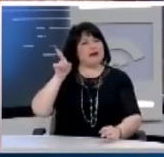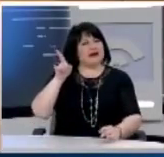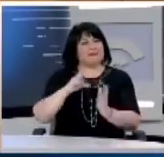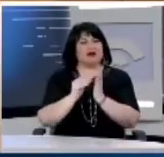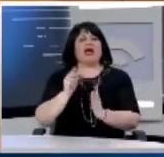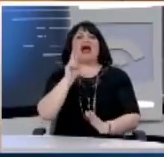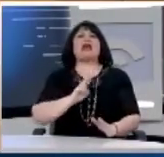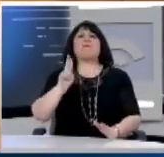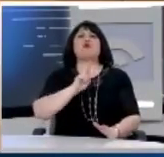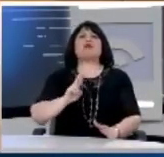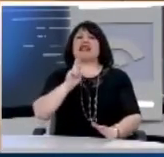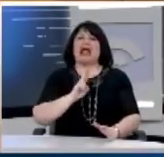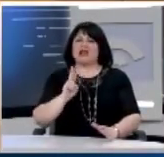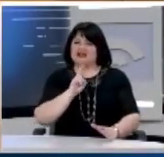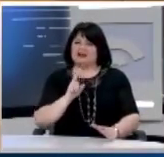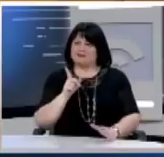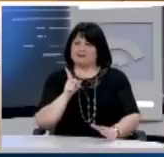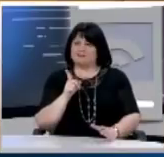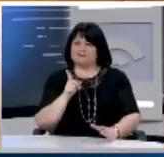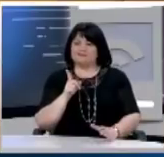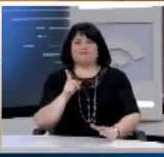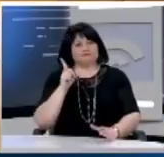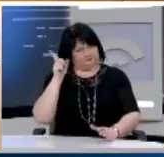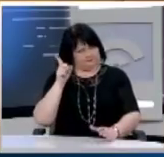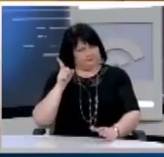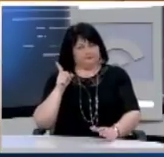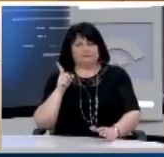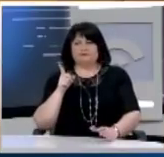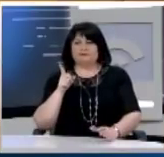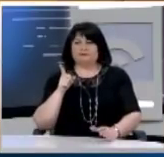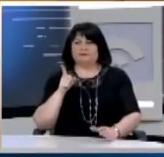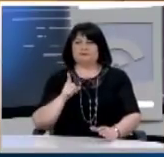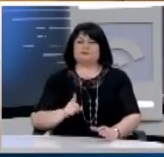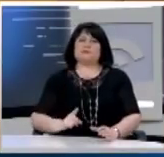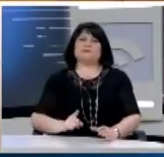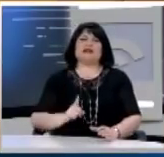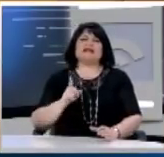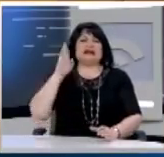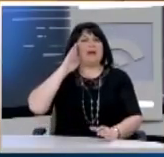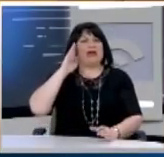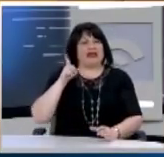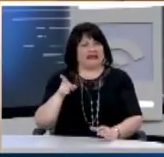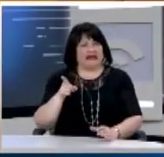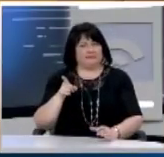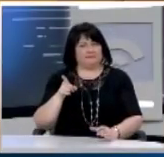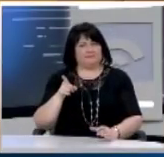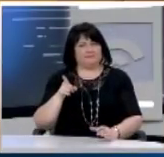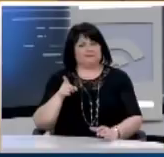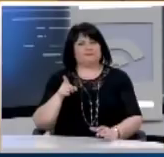Ρεπουμπλικάνοι, στην ΑΕΔΕ της Αμερικής, στο IRS, έχουμε